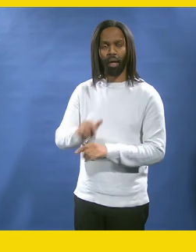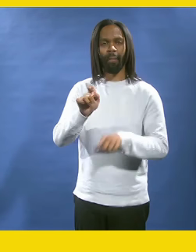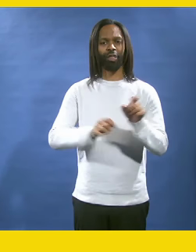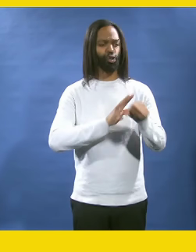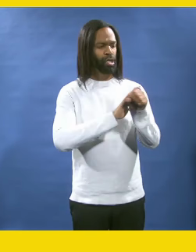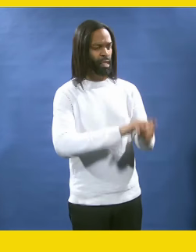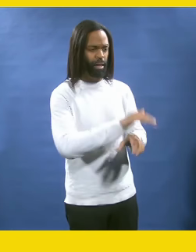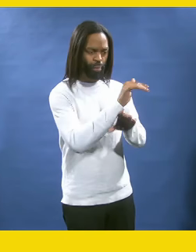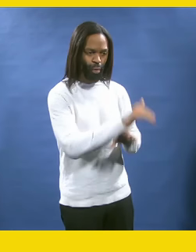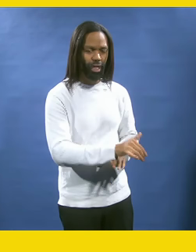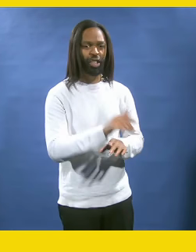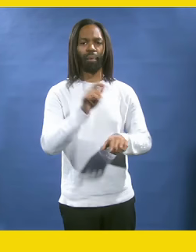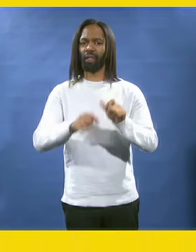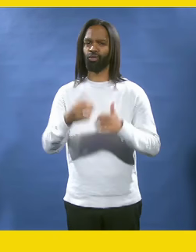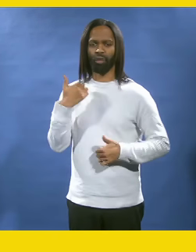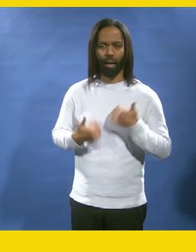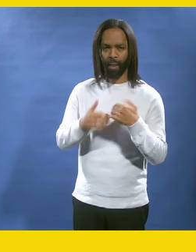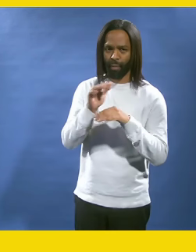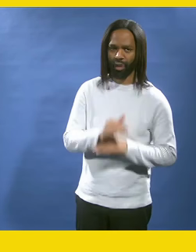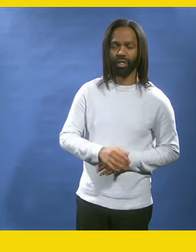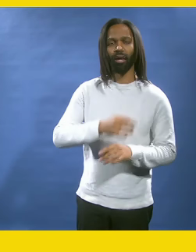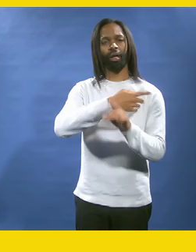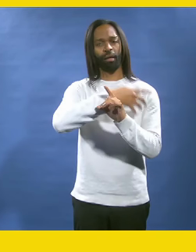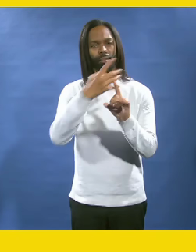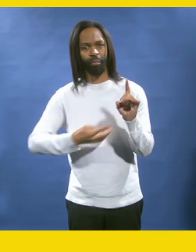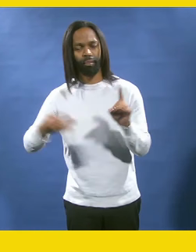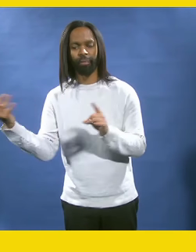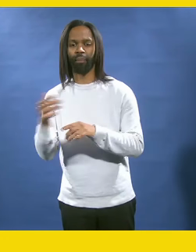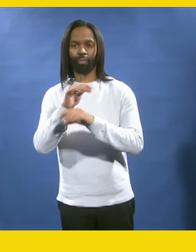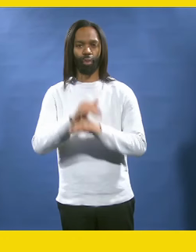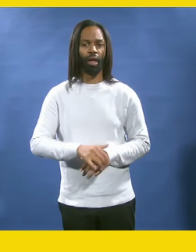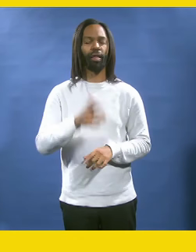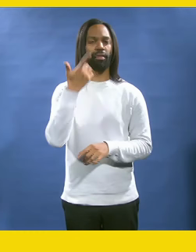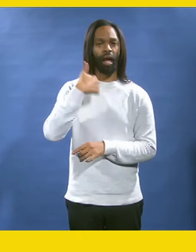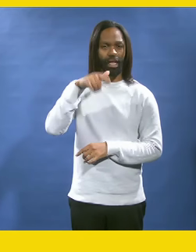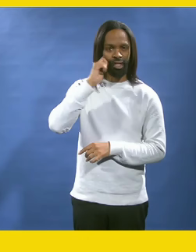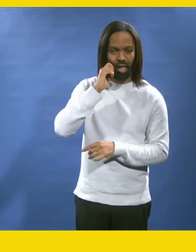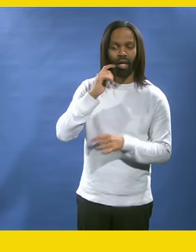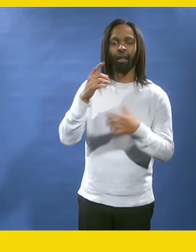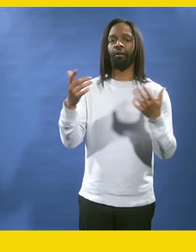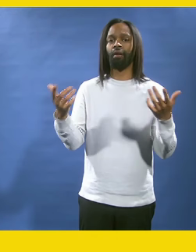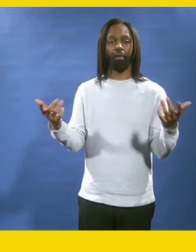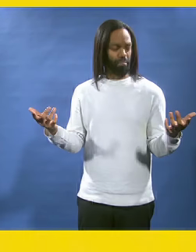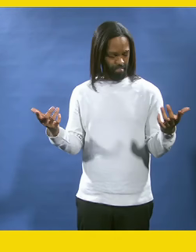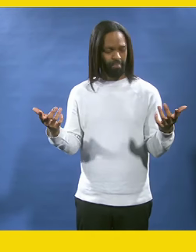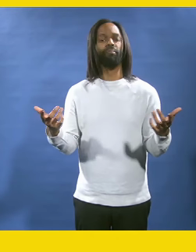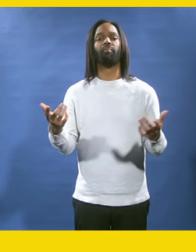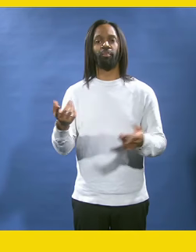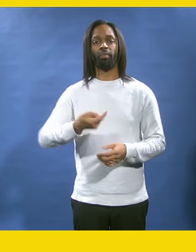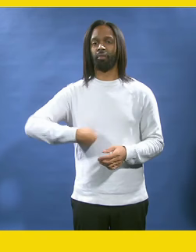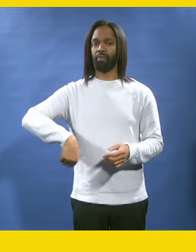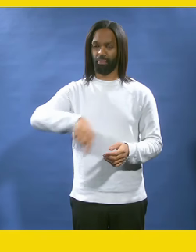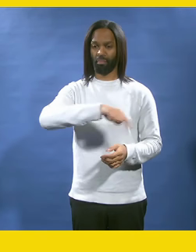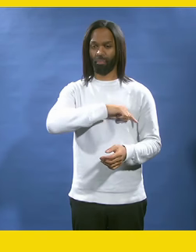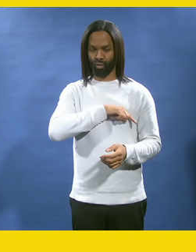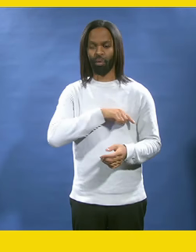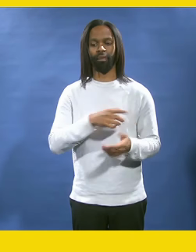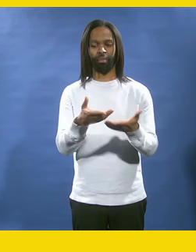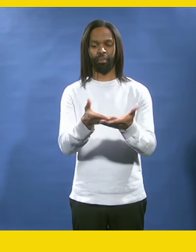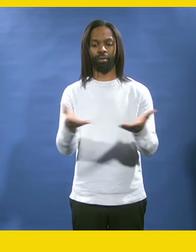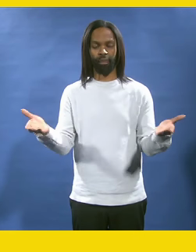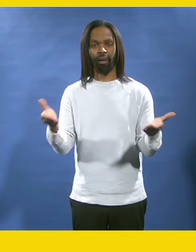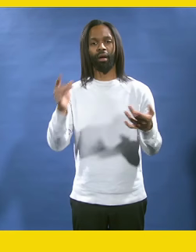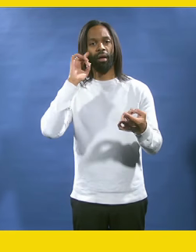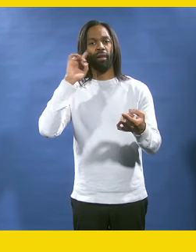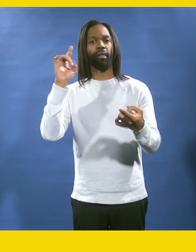discriminées, handicapées, LGBTQ+, racisées. Nous disons non aux effets